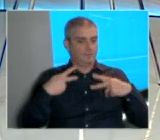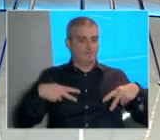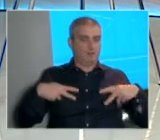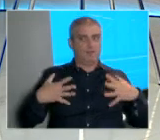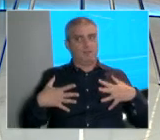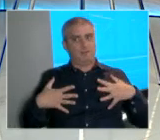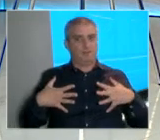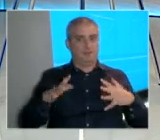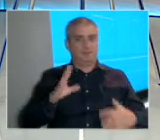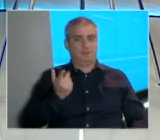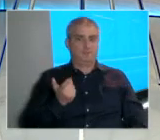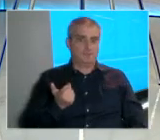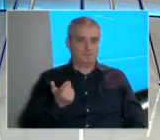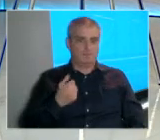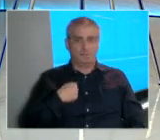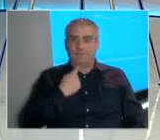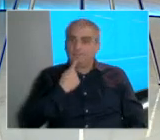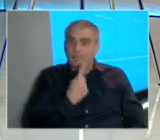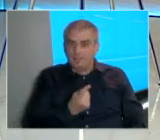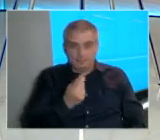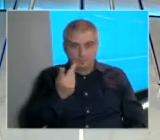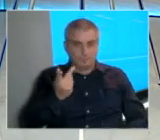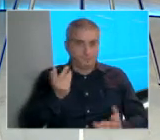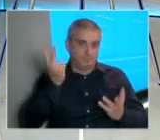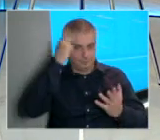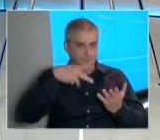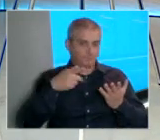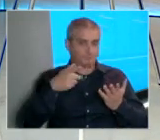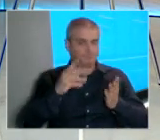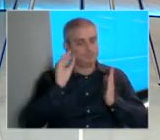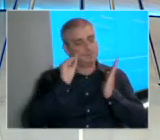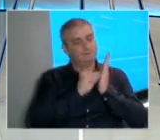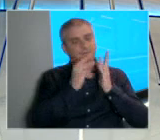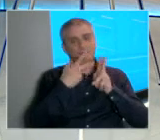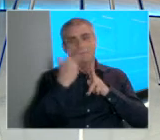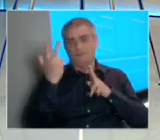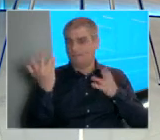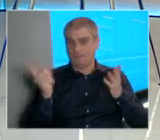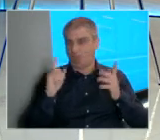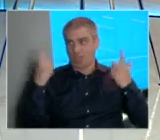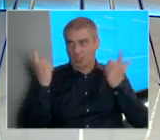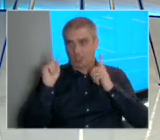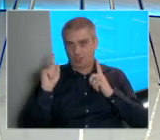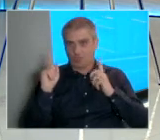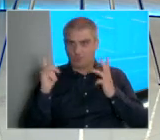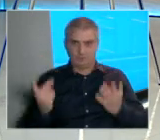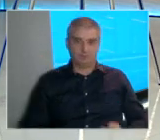מפחדים, שאם אנחנו נציין במובן הציוני בלבד, כן, לא